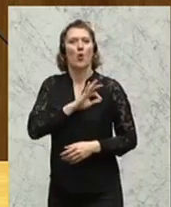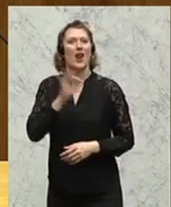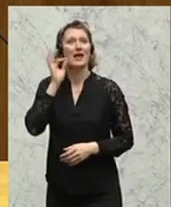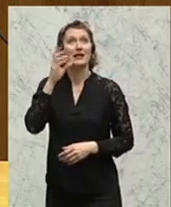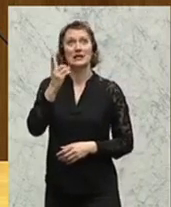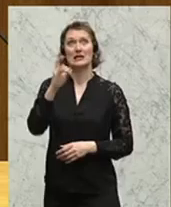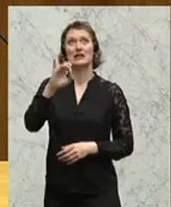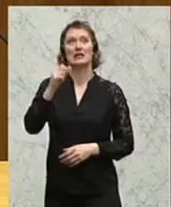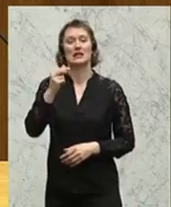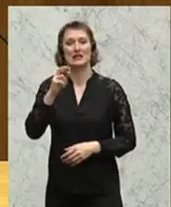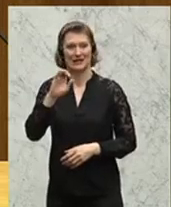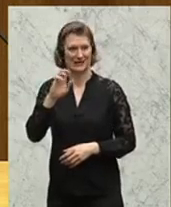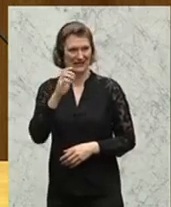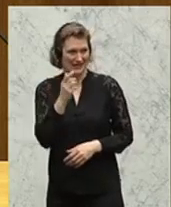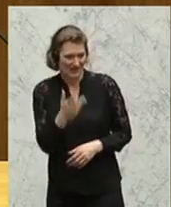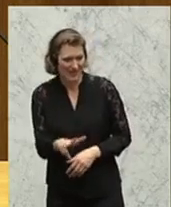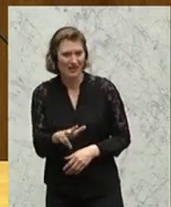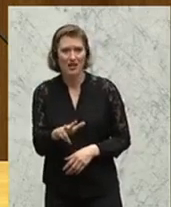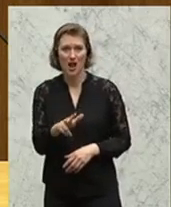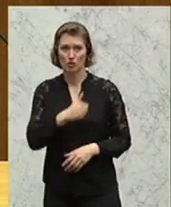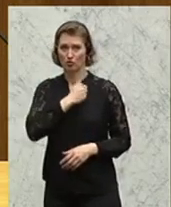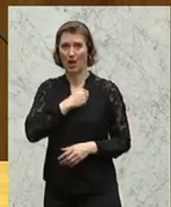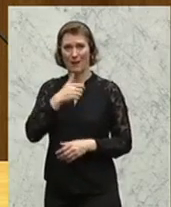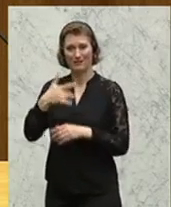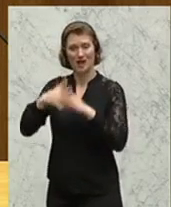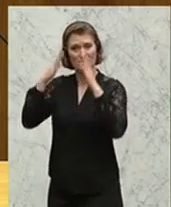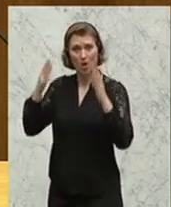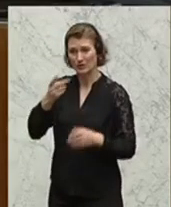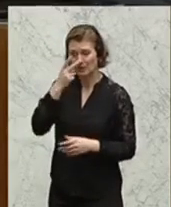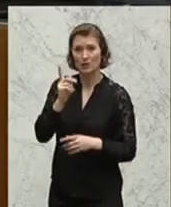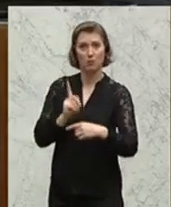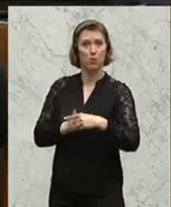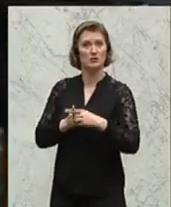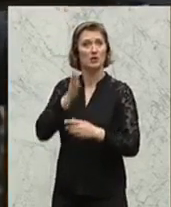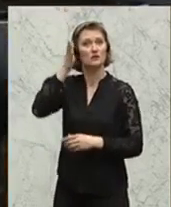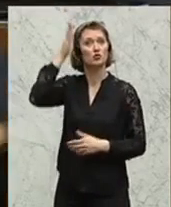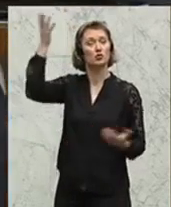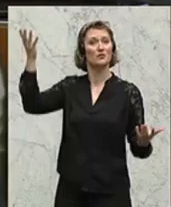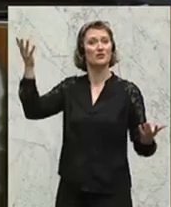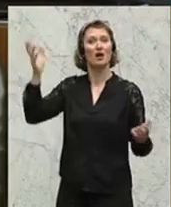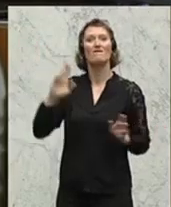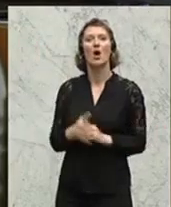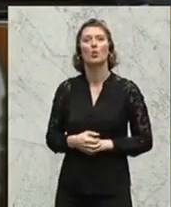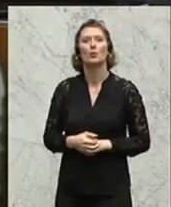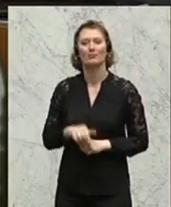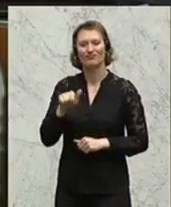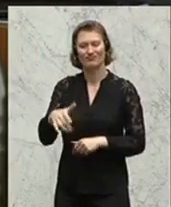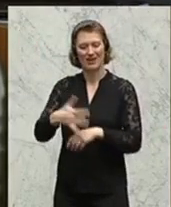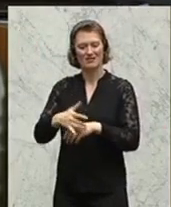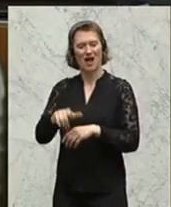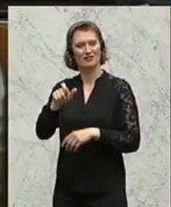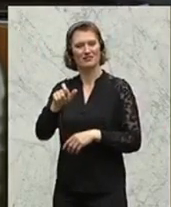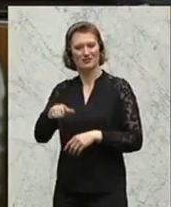sagen, 2/3 der steirischen Wirten sehen ihre Zukunft durchaus positiv. Ich glaube, das ist deshalb, weil in dem Wirten genauso